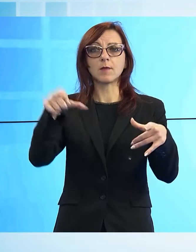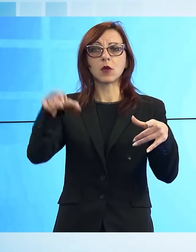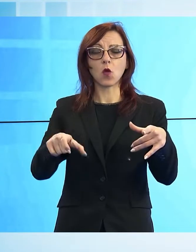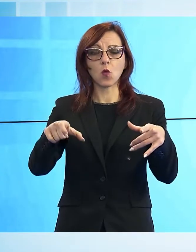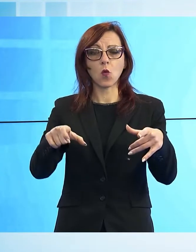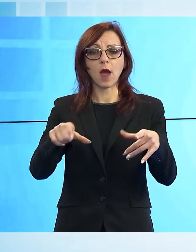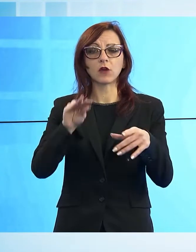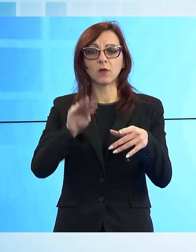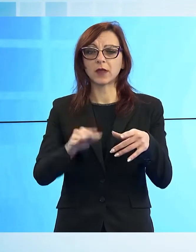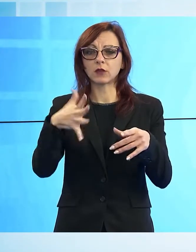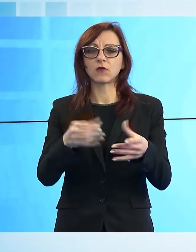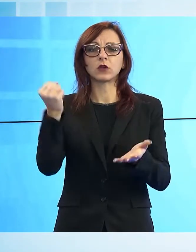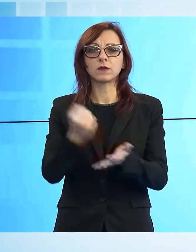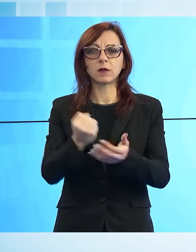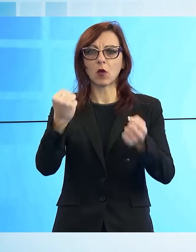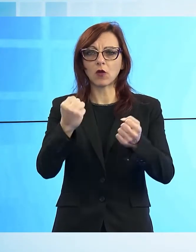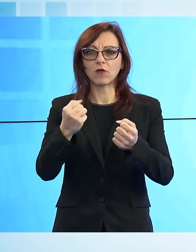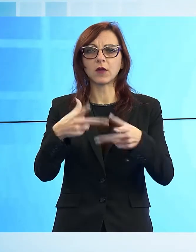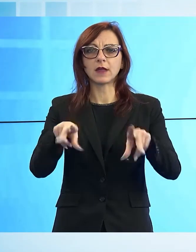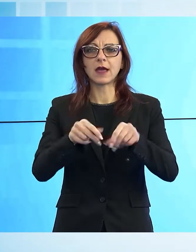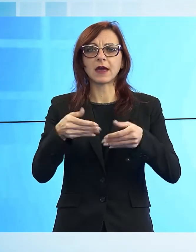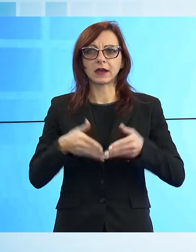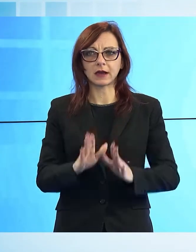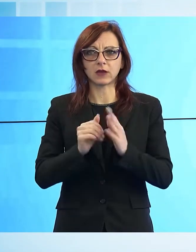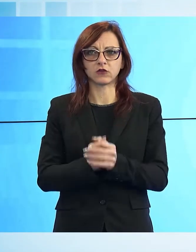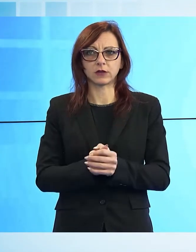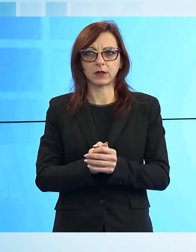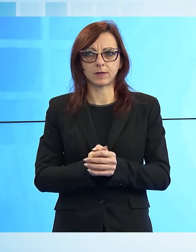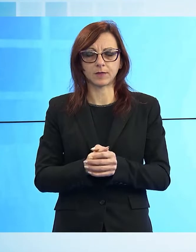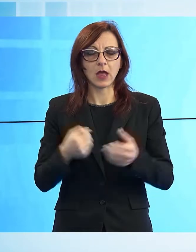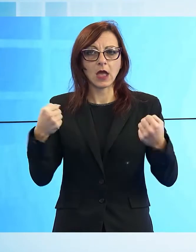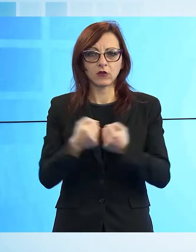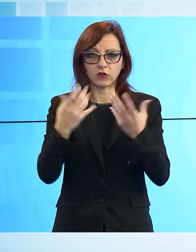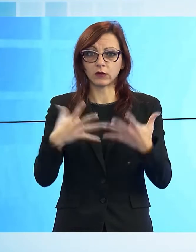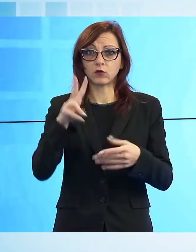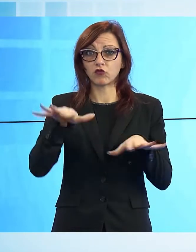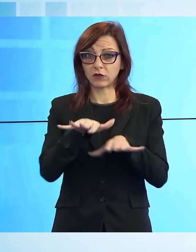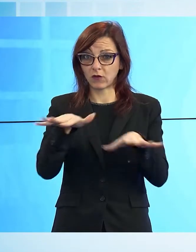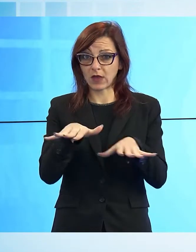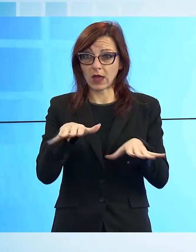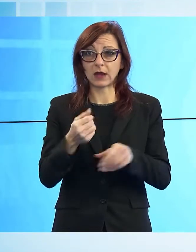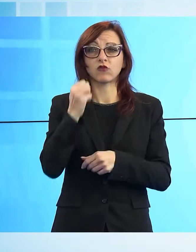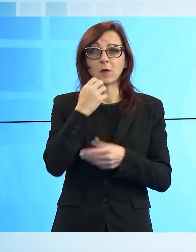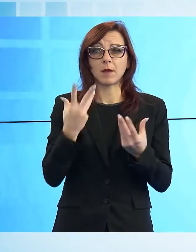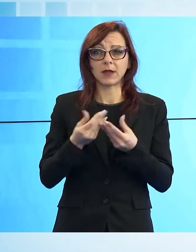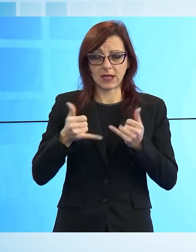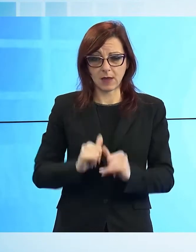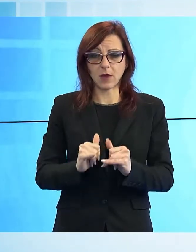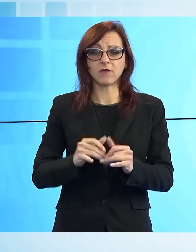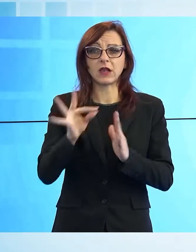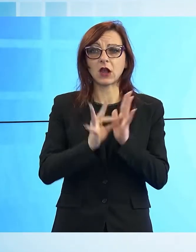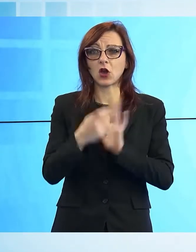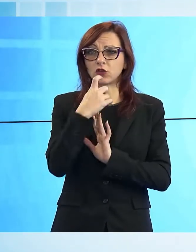Si ribaltano con l'auto, madre e figlia in codice rosso, l'incidente è avvenuto a Viareggio in via della Gronda, le due sono state